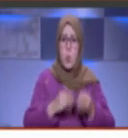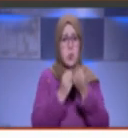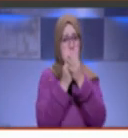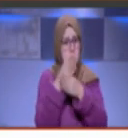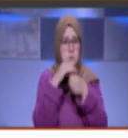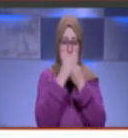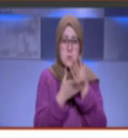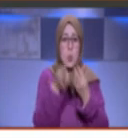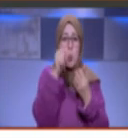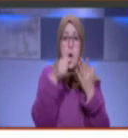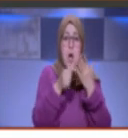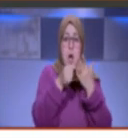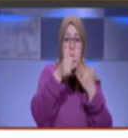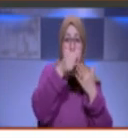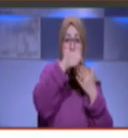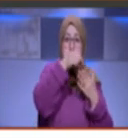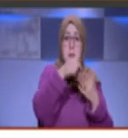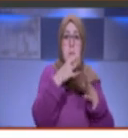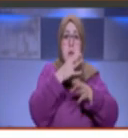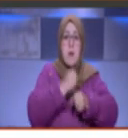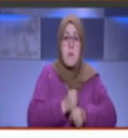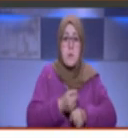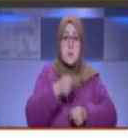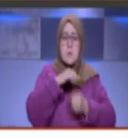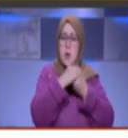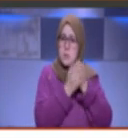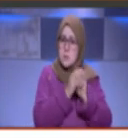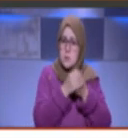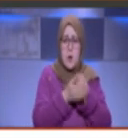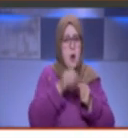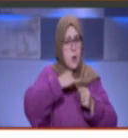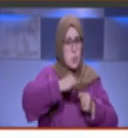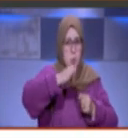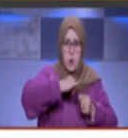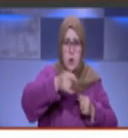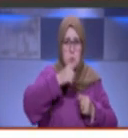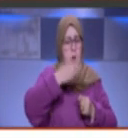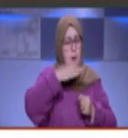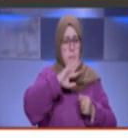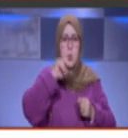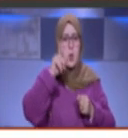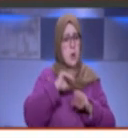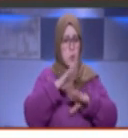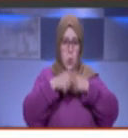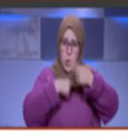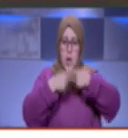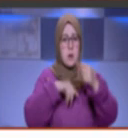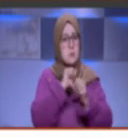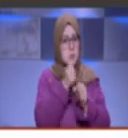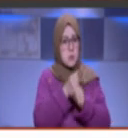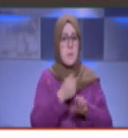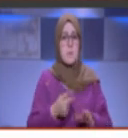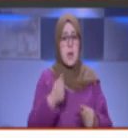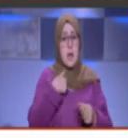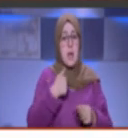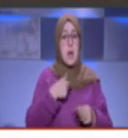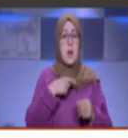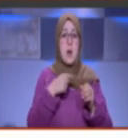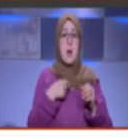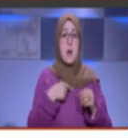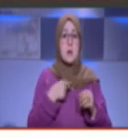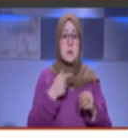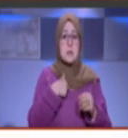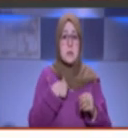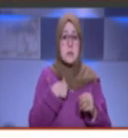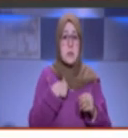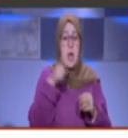شوية بغسل إيدي ووشي، والحمد لله محافظين نفسنا جدا يعني الحمد لله. وحضرتك انا بحافظ على اكل عيش هنا طبعا، وده